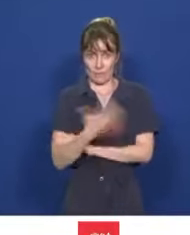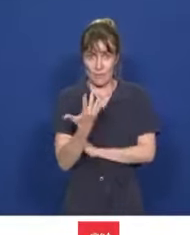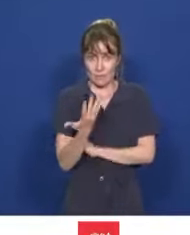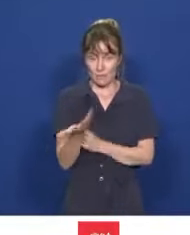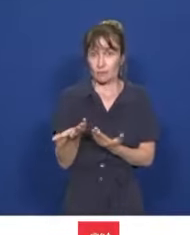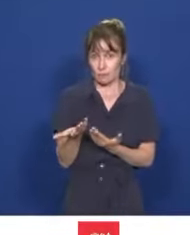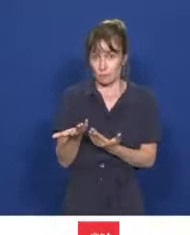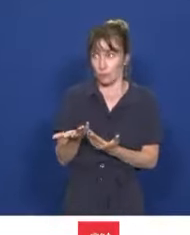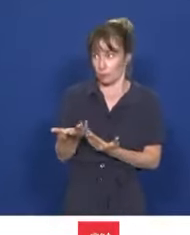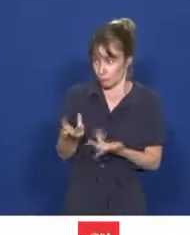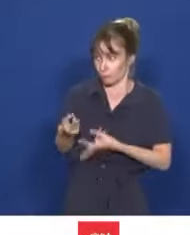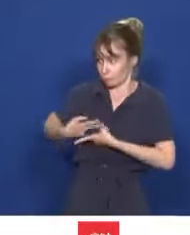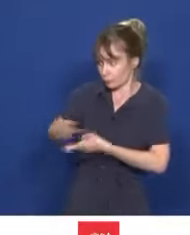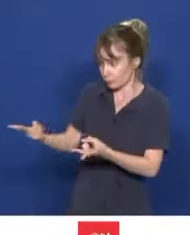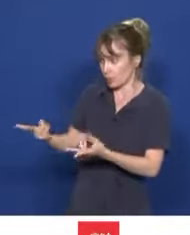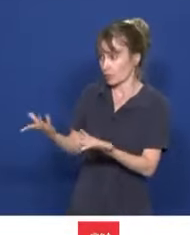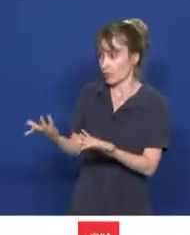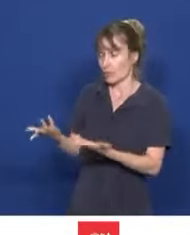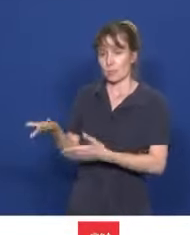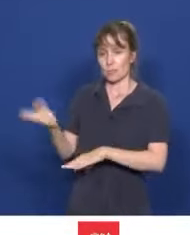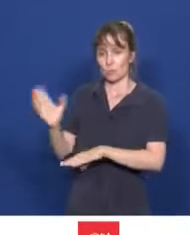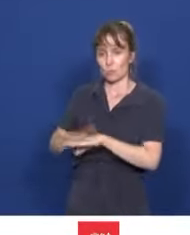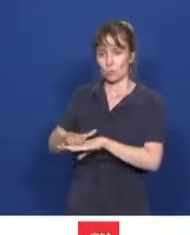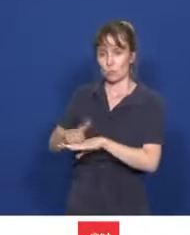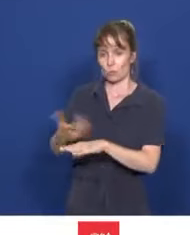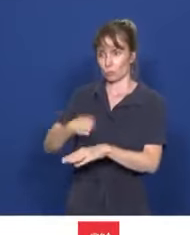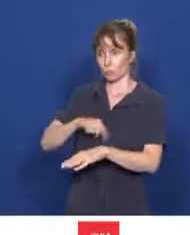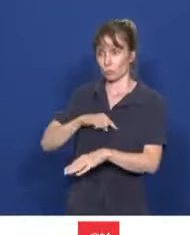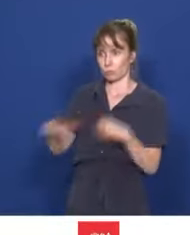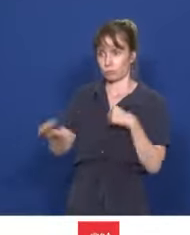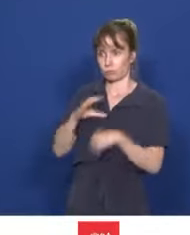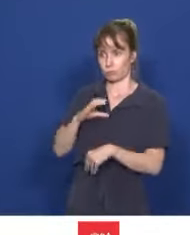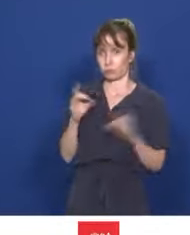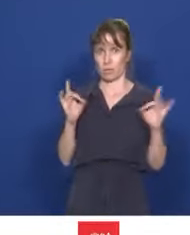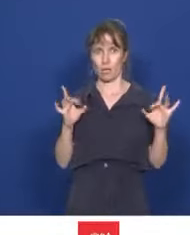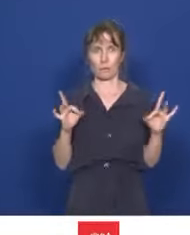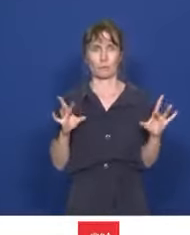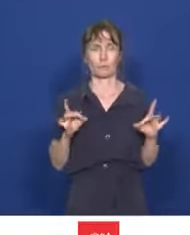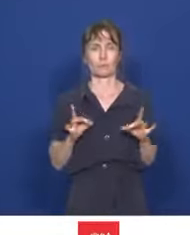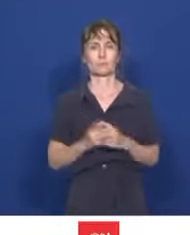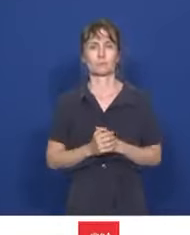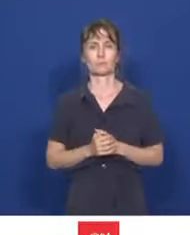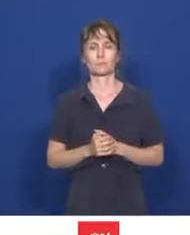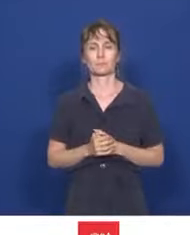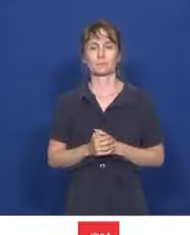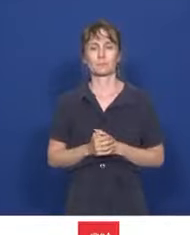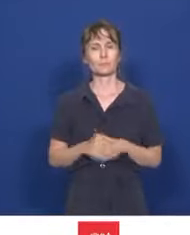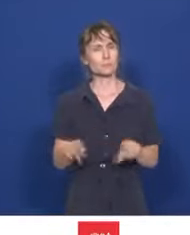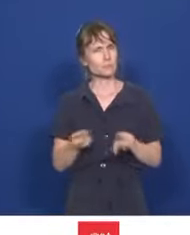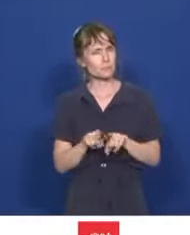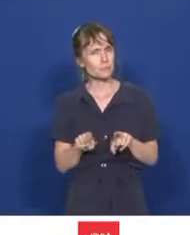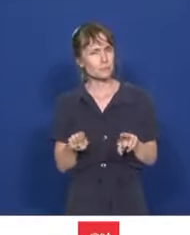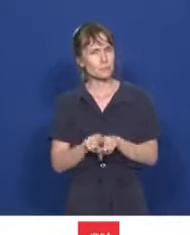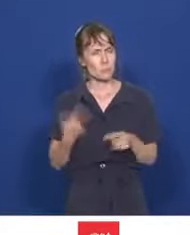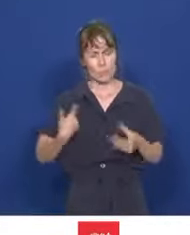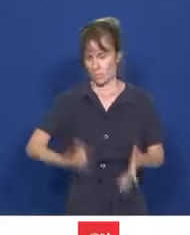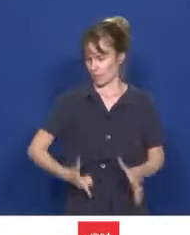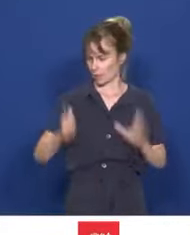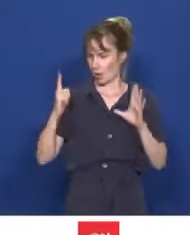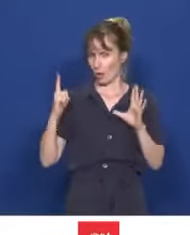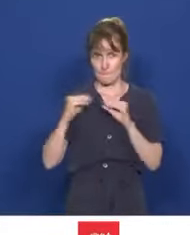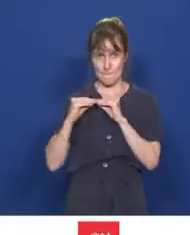résulté pour la commune. Cependant, et c'est plus alarmant, rien n'a été entrepris depuis 7 ans que